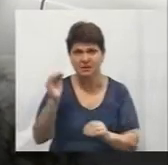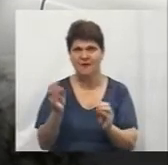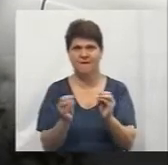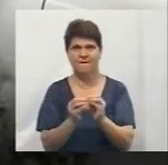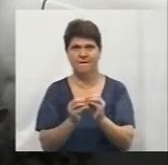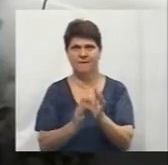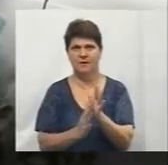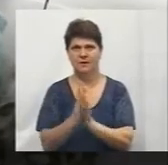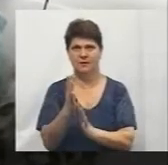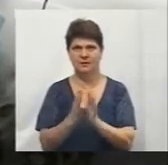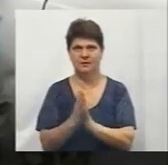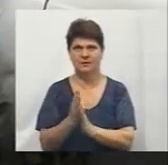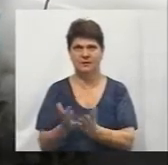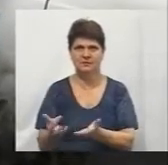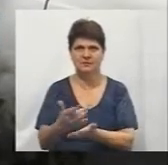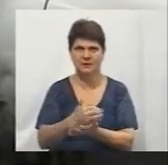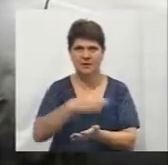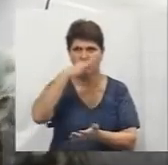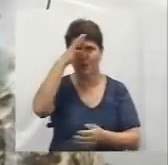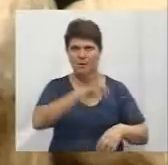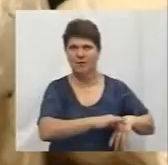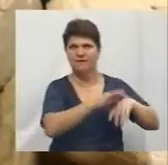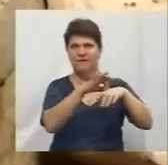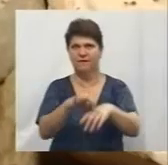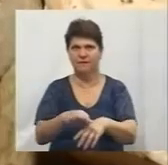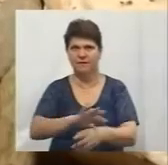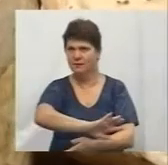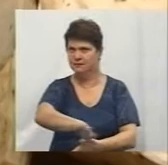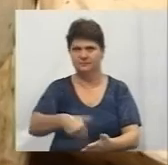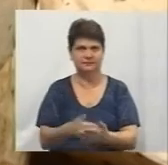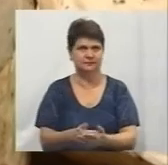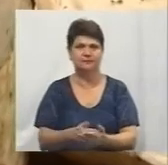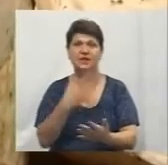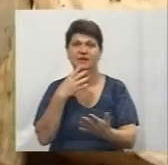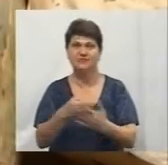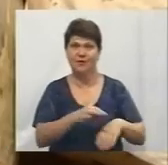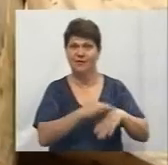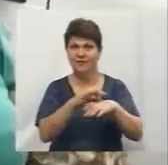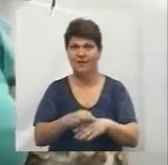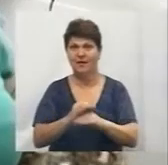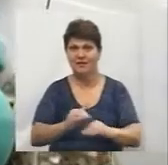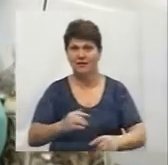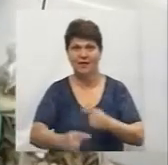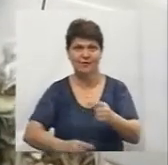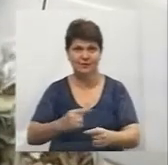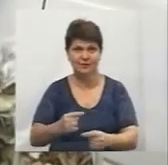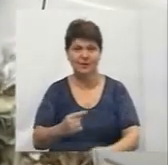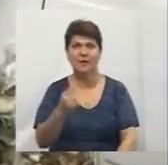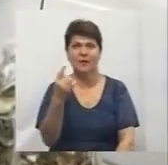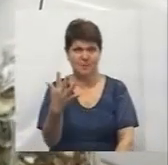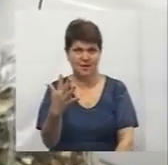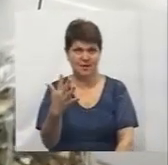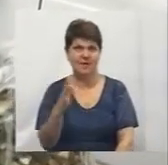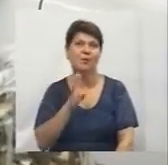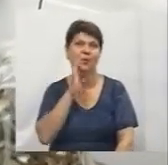лісі, в тому лісі збираєш, де батьки завели, там і збираєш. І так я завела своїх дітей і своїх внучків. Пів п'ятого ранку